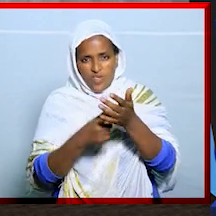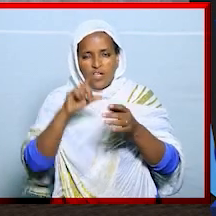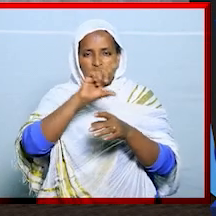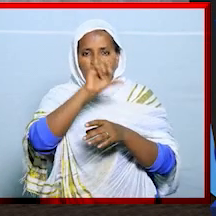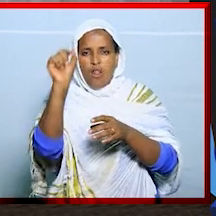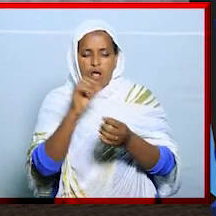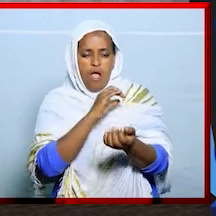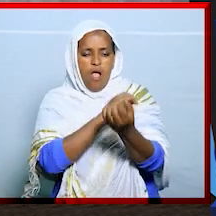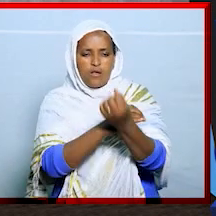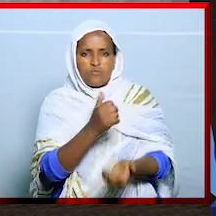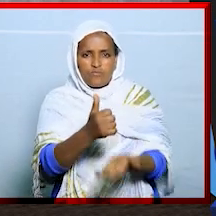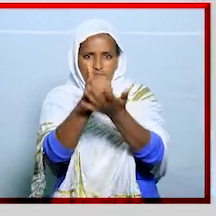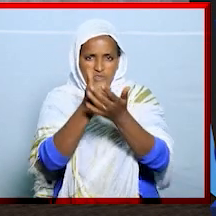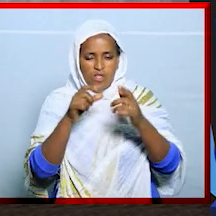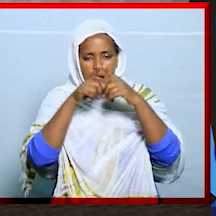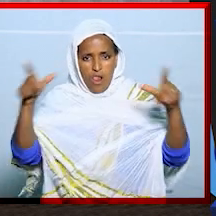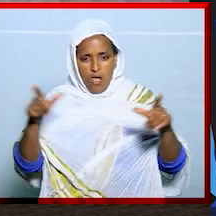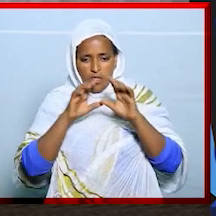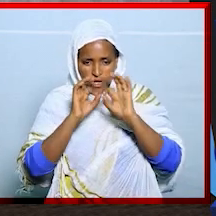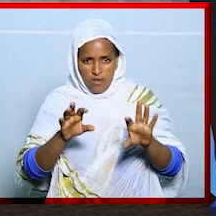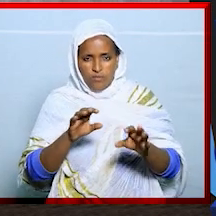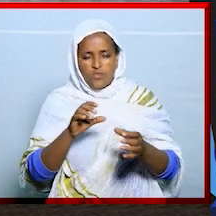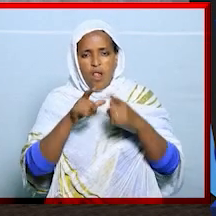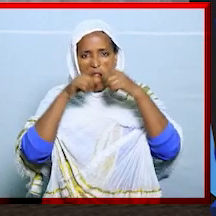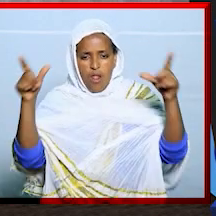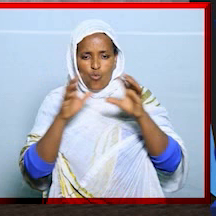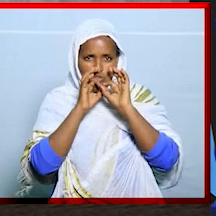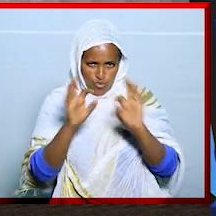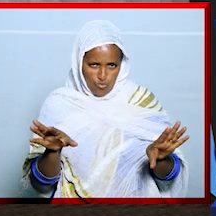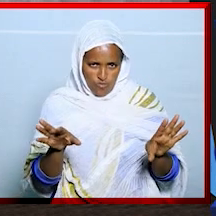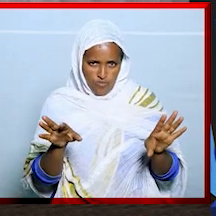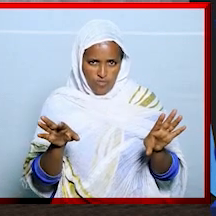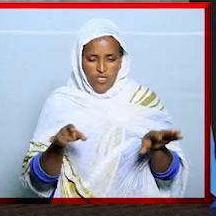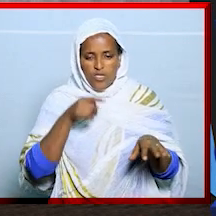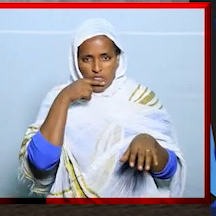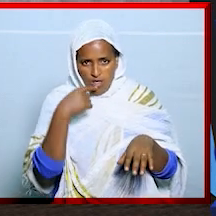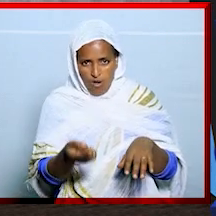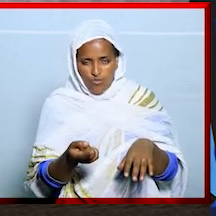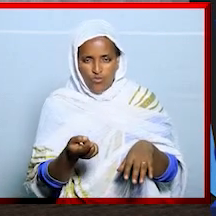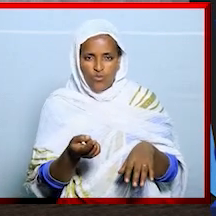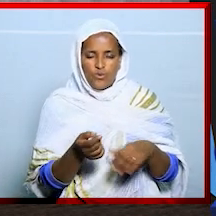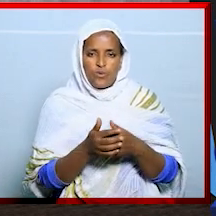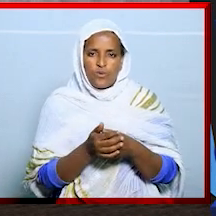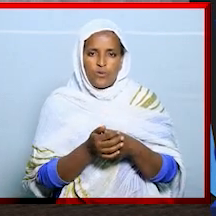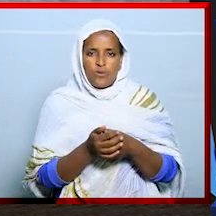እንደምታደርገው ሰው በሌለበት ታላላቆች በሌሉበት ታላላቆች የሉም እያሉ